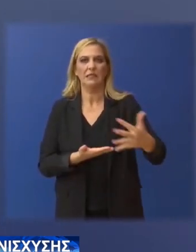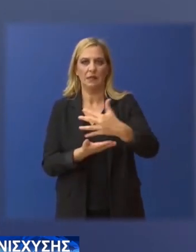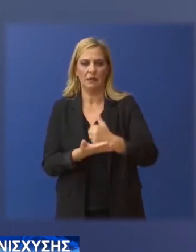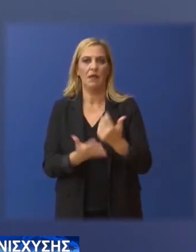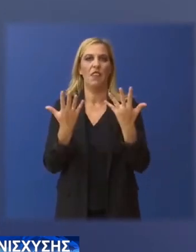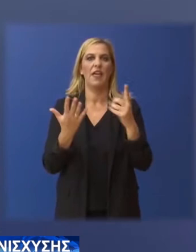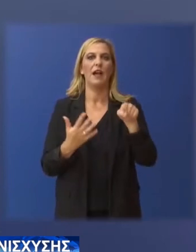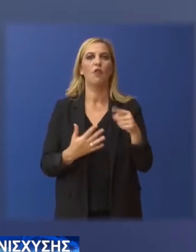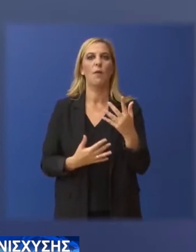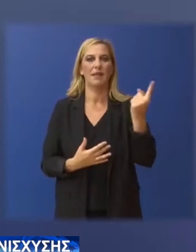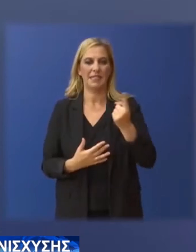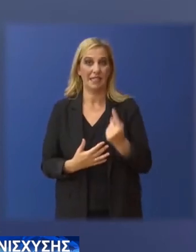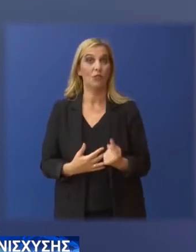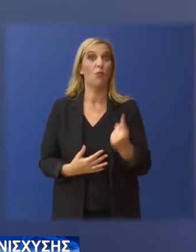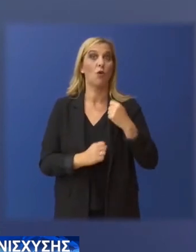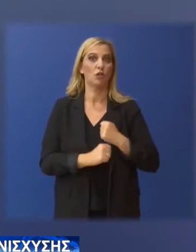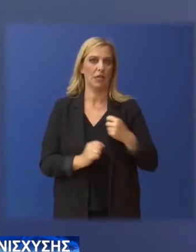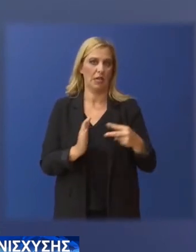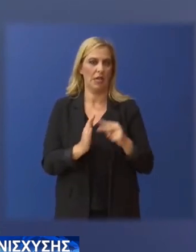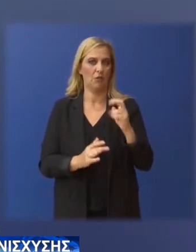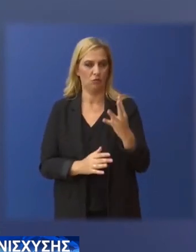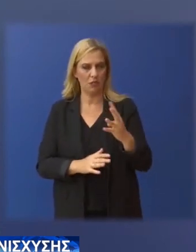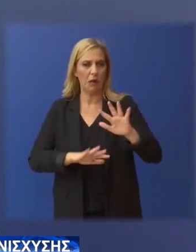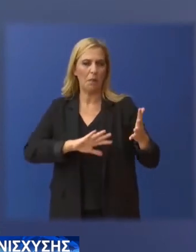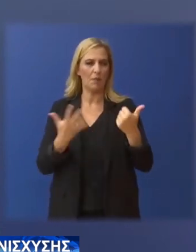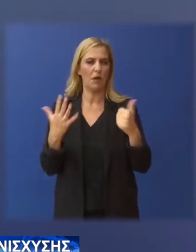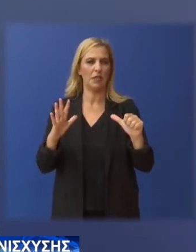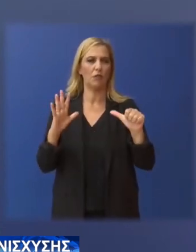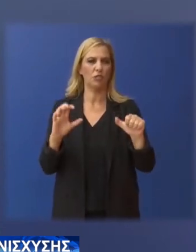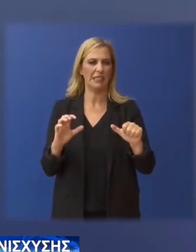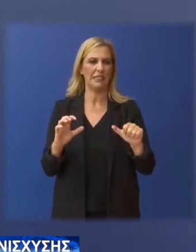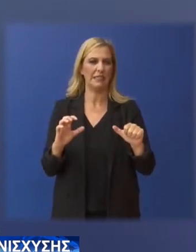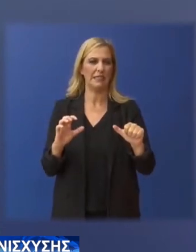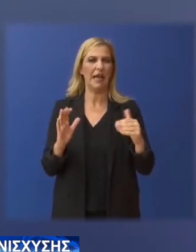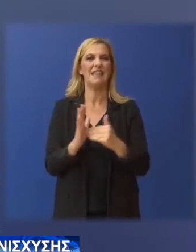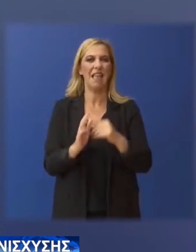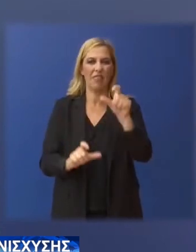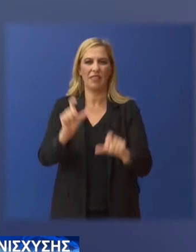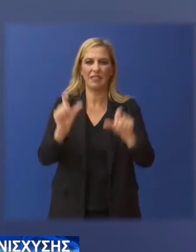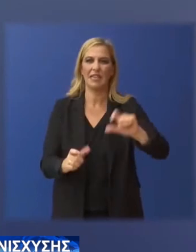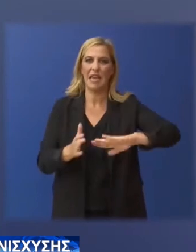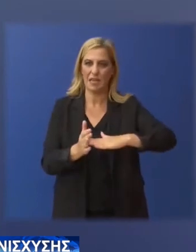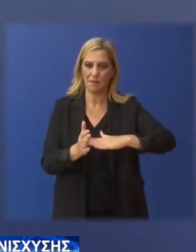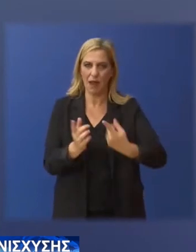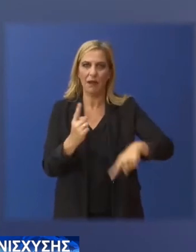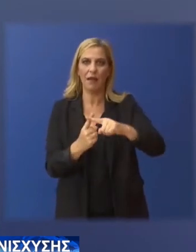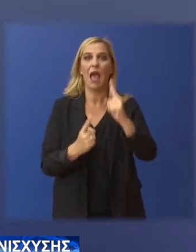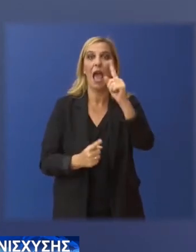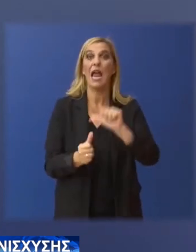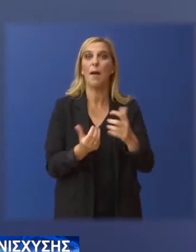10,5% από 1η-1η του 2024, με αποτέλεσμα σχεδόν 660.000 υπάλληλοι να αποκτούν έναν επιπλέον μισθό το